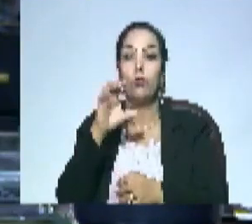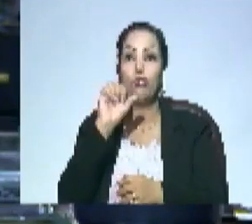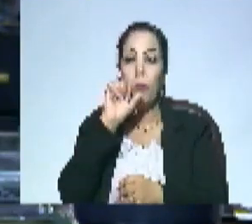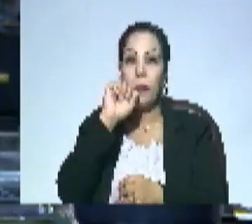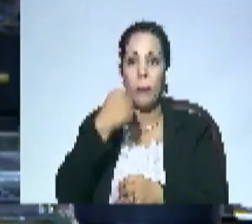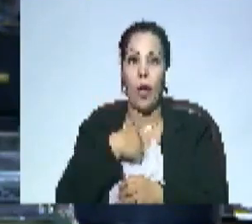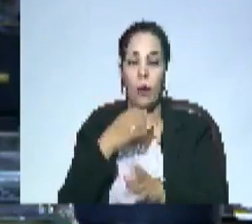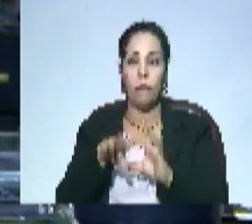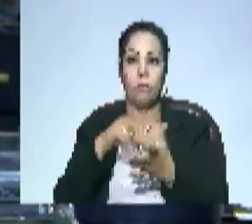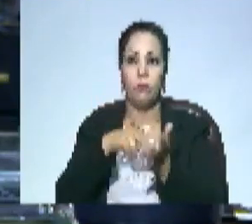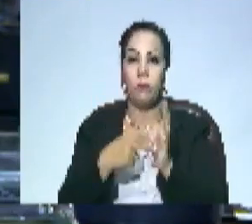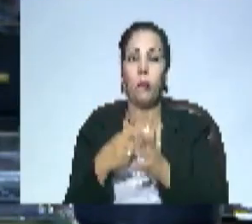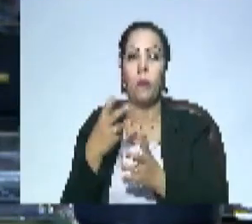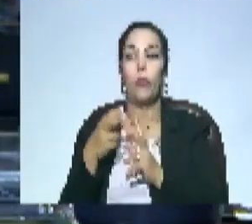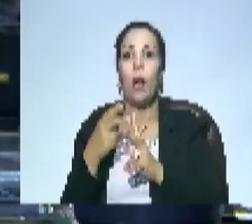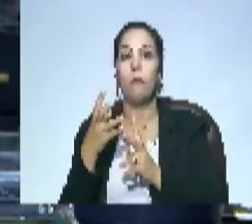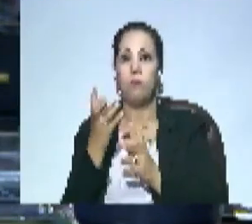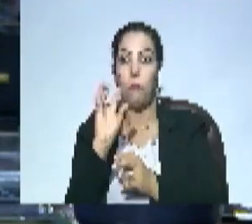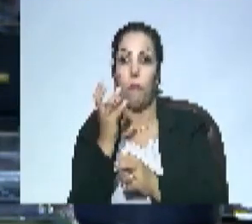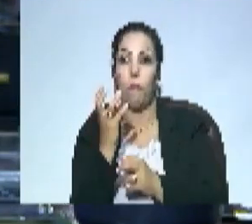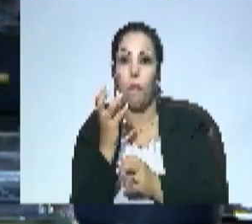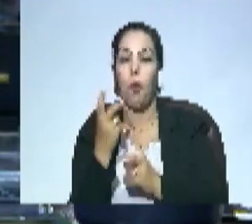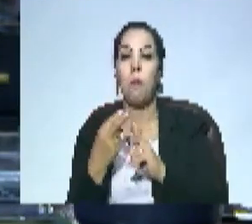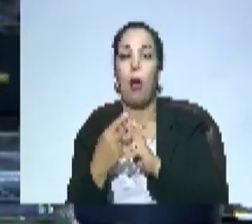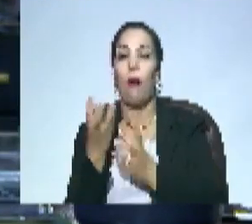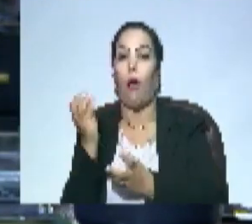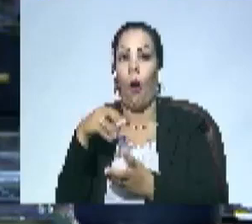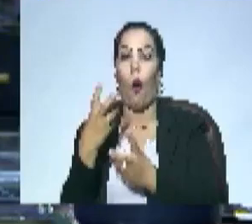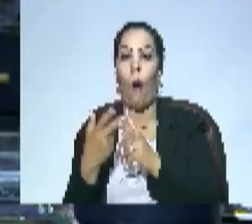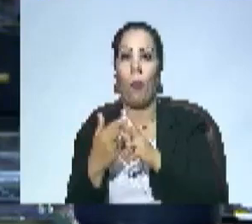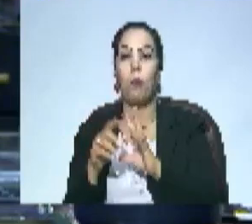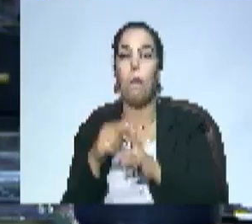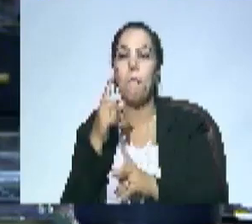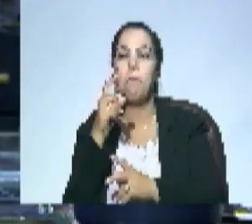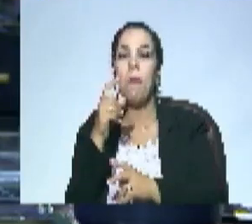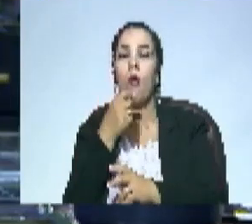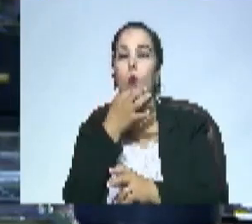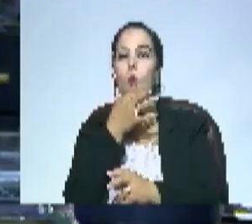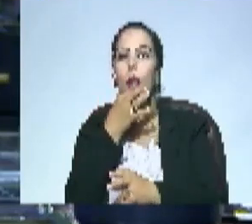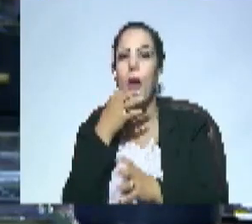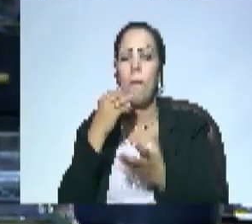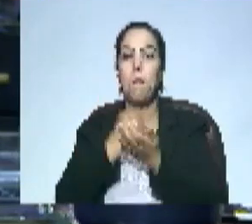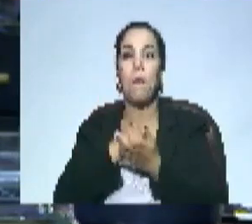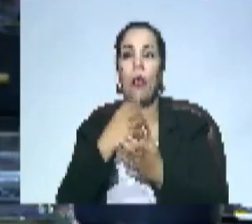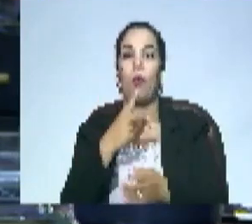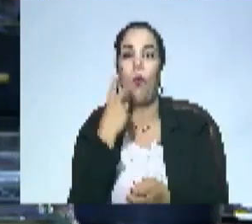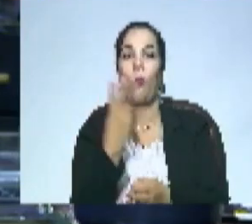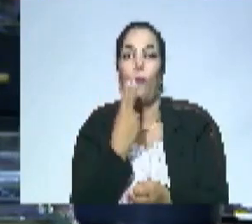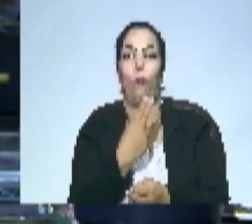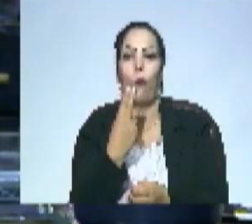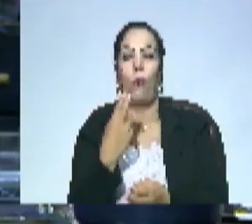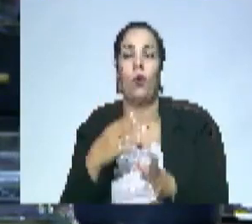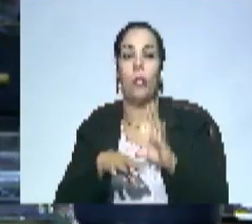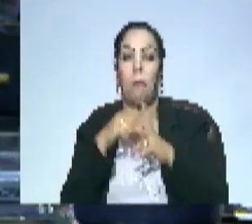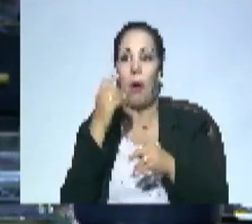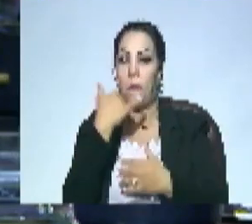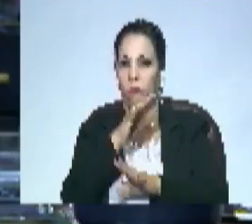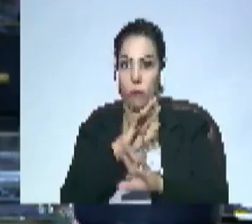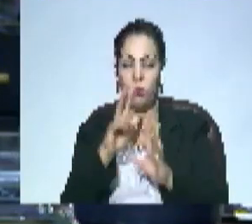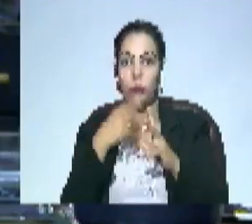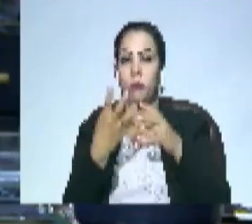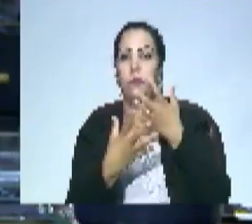بتاعتنا بنسلقها سليمه في ميه قليله وبعدين بنضربها في الخلاط من غير الميه خالص